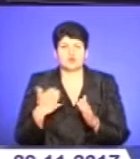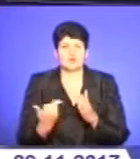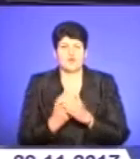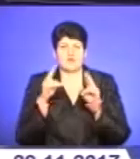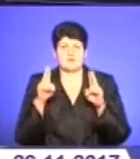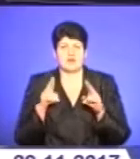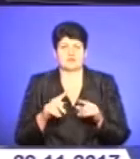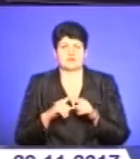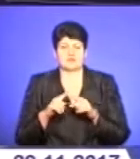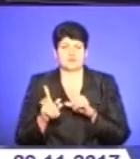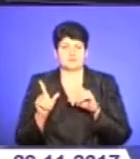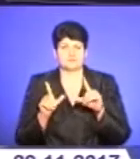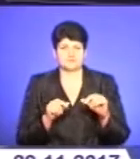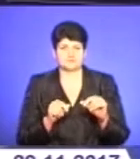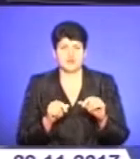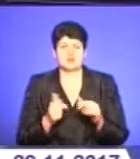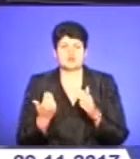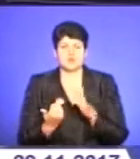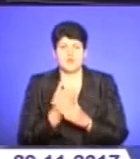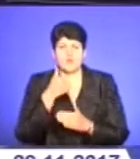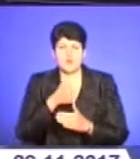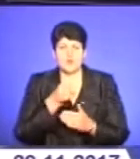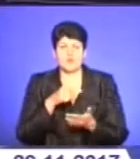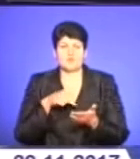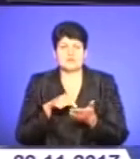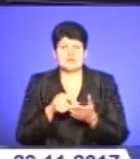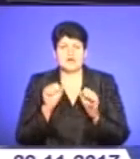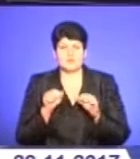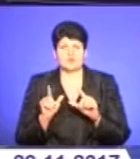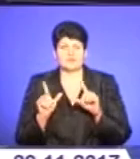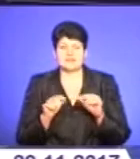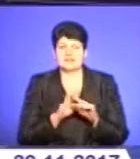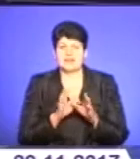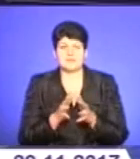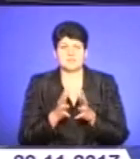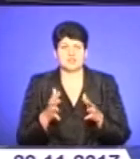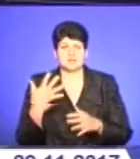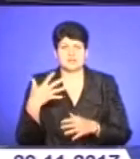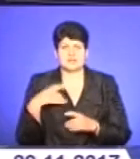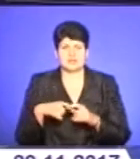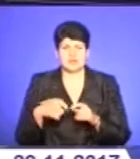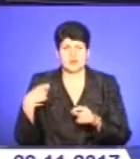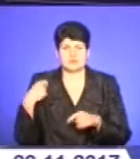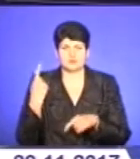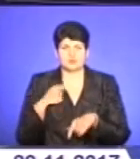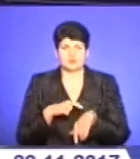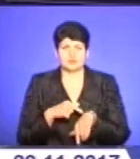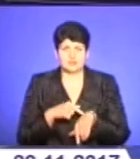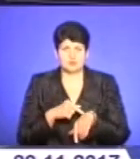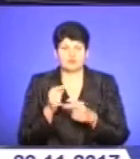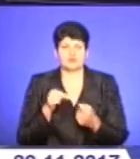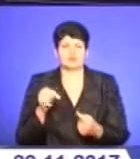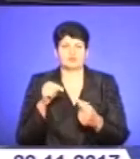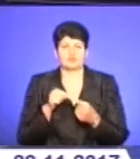правила щодо швидкості руху. Зокрема, з нового року у містах можна буде рухатися не швидше 50 км на годину. Відповідну